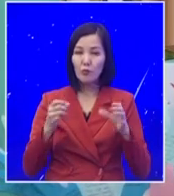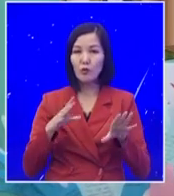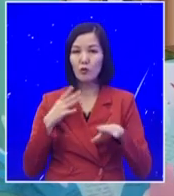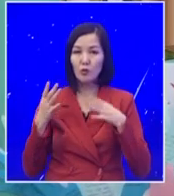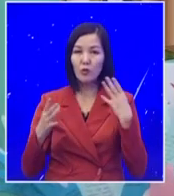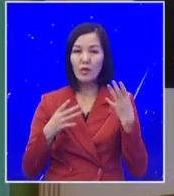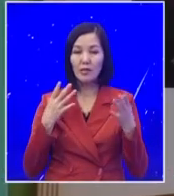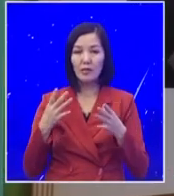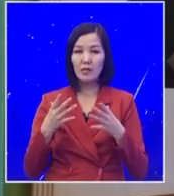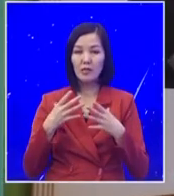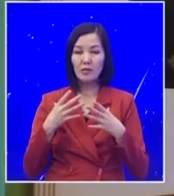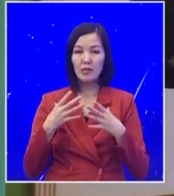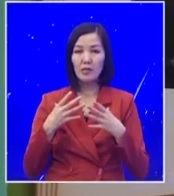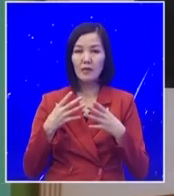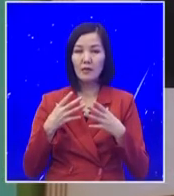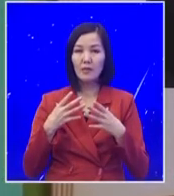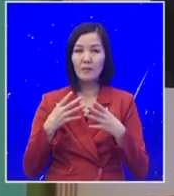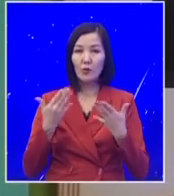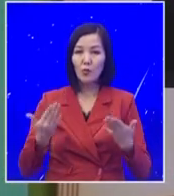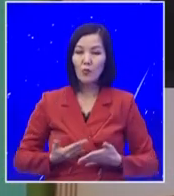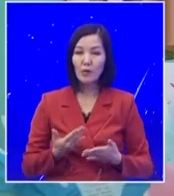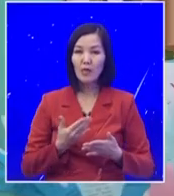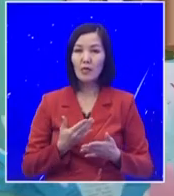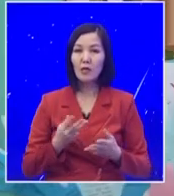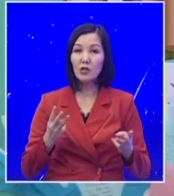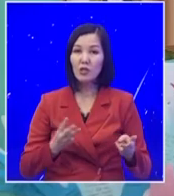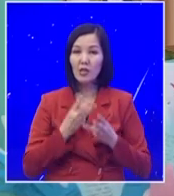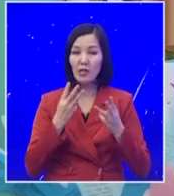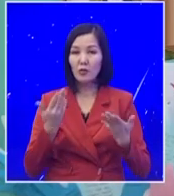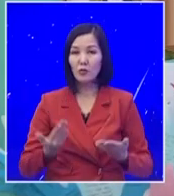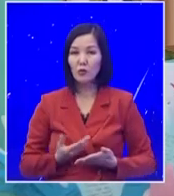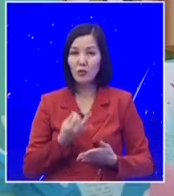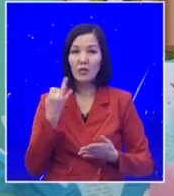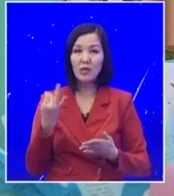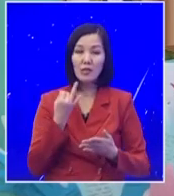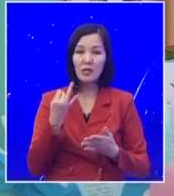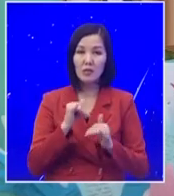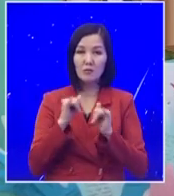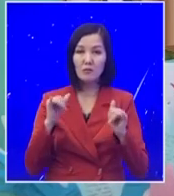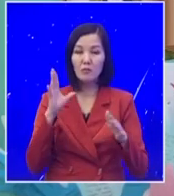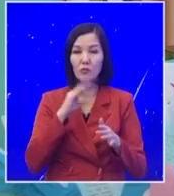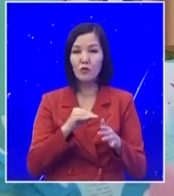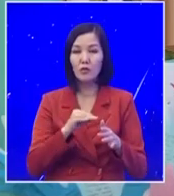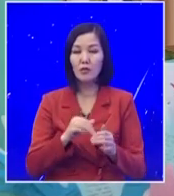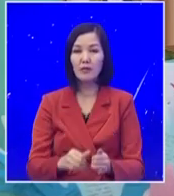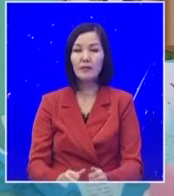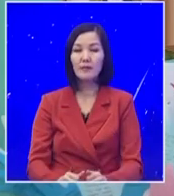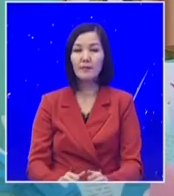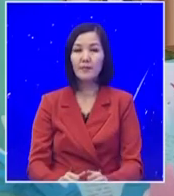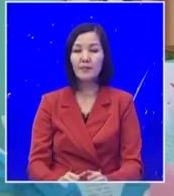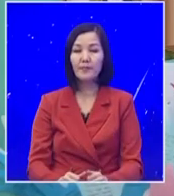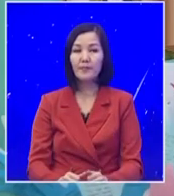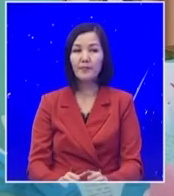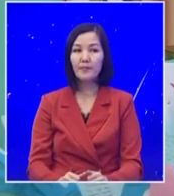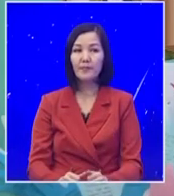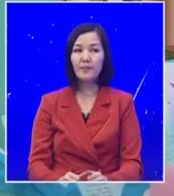айналысқанымда денсаулығым мықты болып, өмірге деген көзқарастарым түзу болып, басқа ештеңе ойламайды, тек ойламайды,